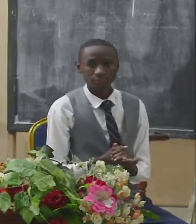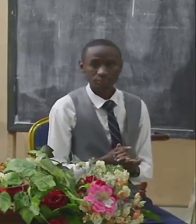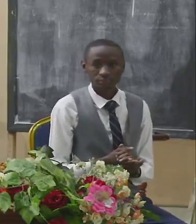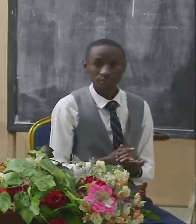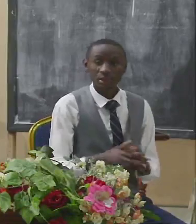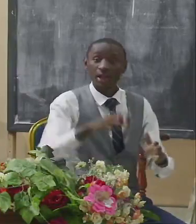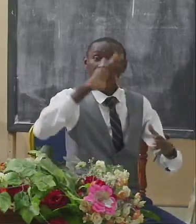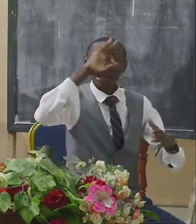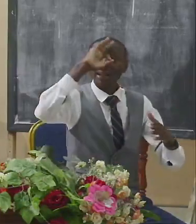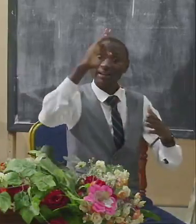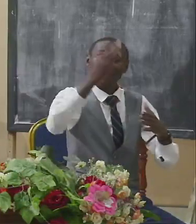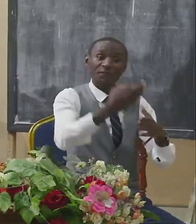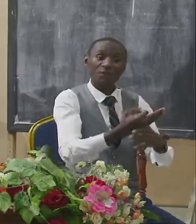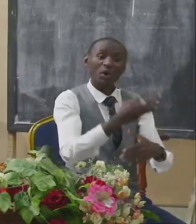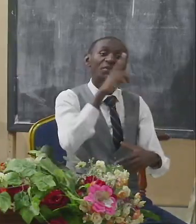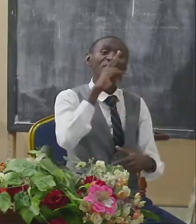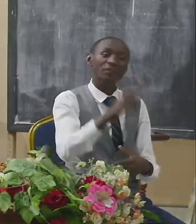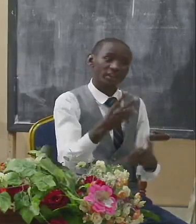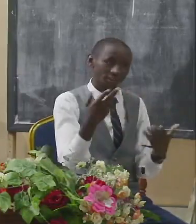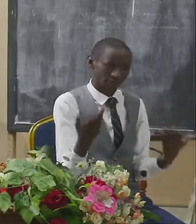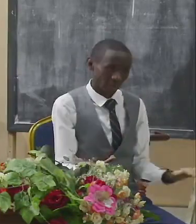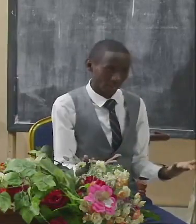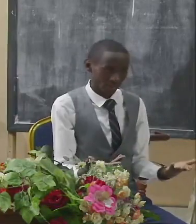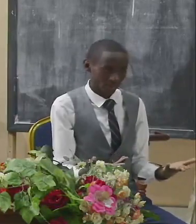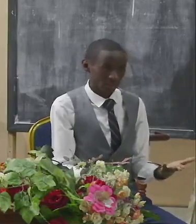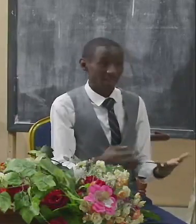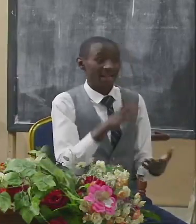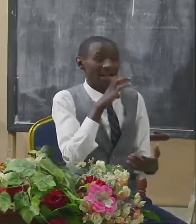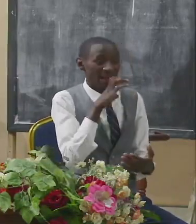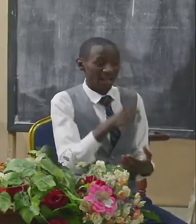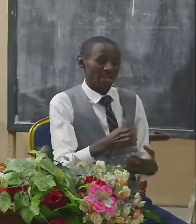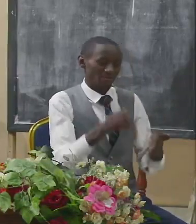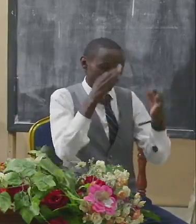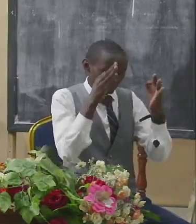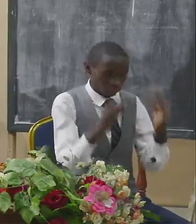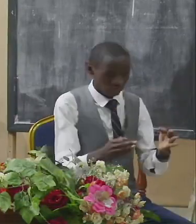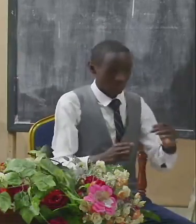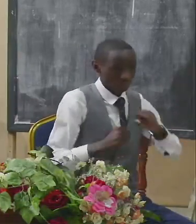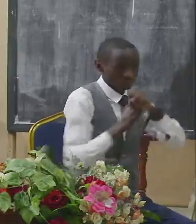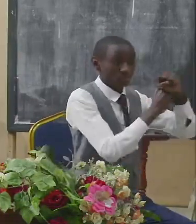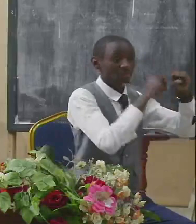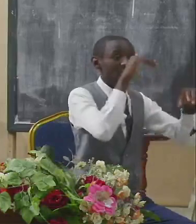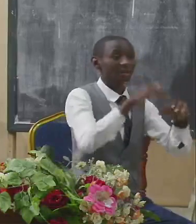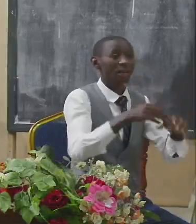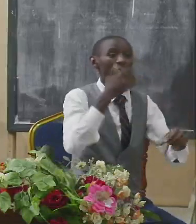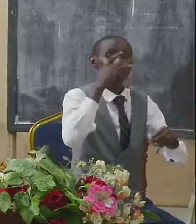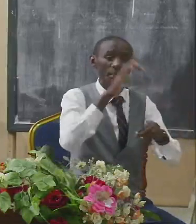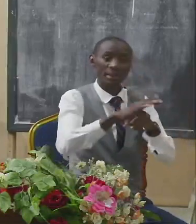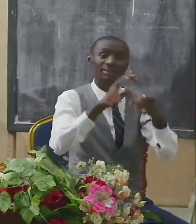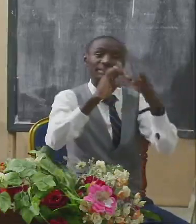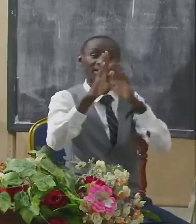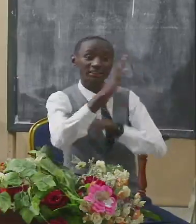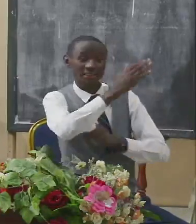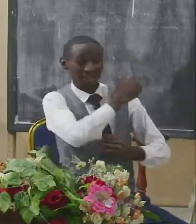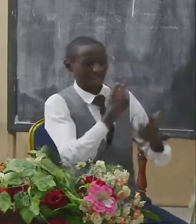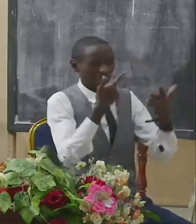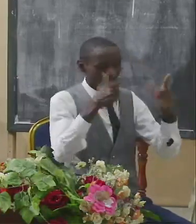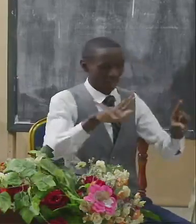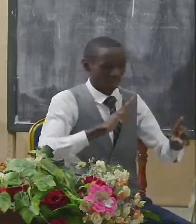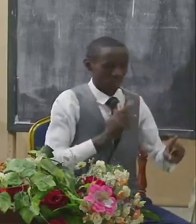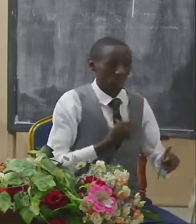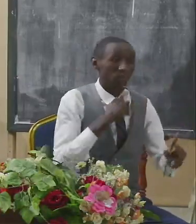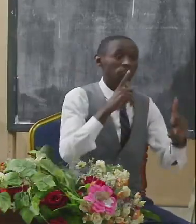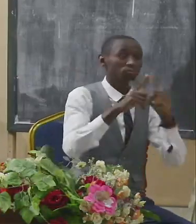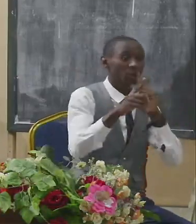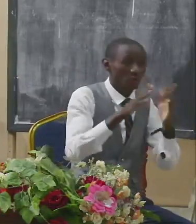La foi véritable. Imani ya kweli. C'est ancré dans les promesses. Inatiwa nanga ndani ya maahadi. Quand nous parlons de la foi. Na